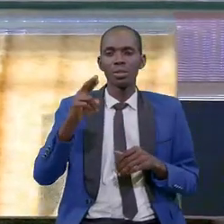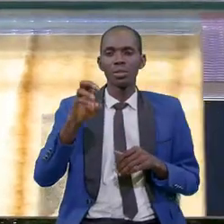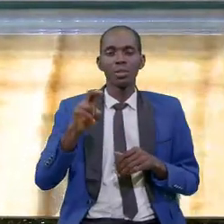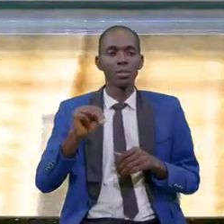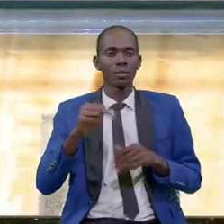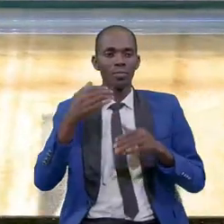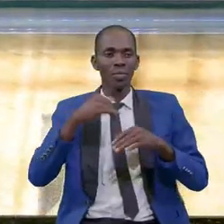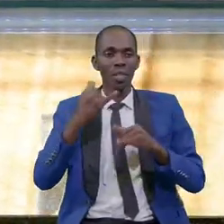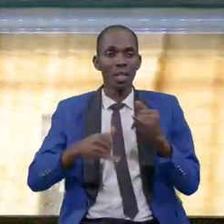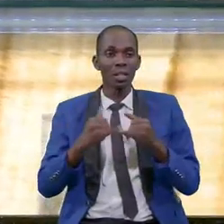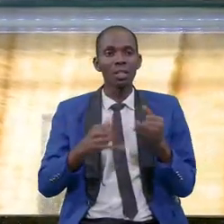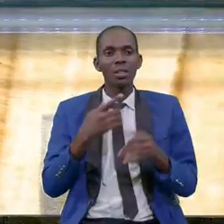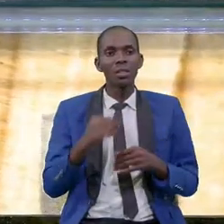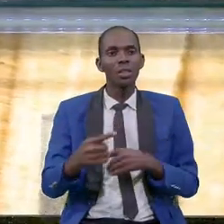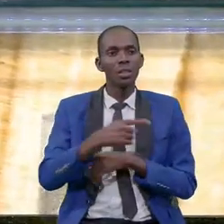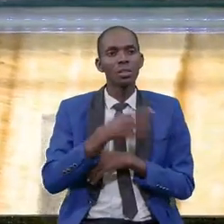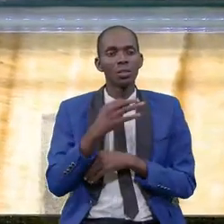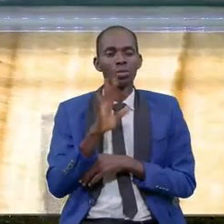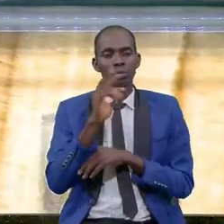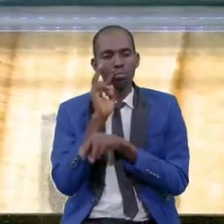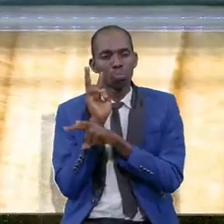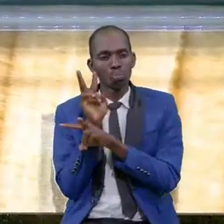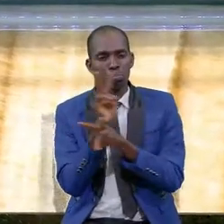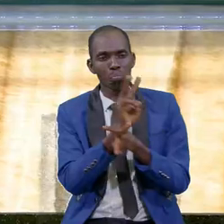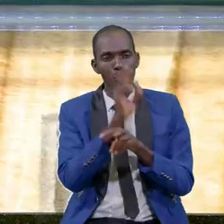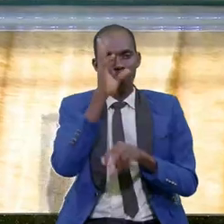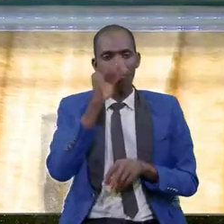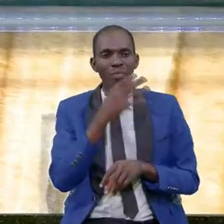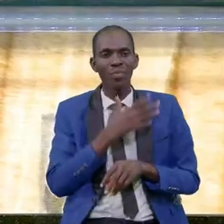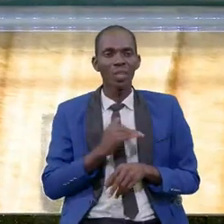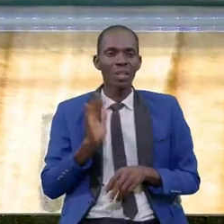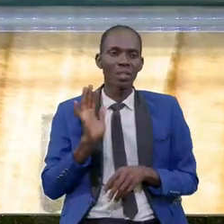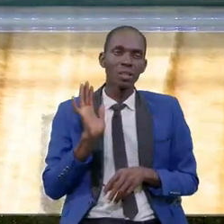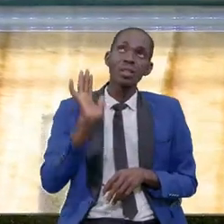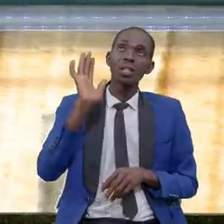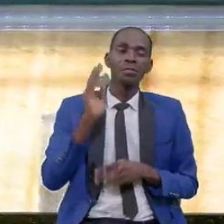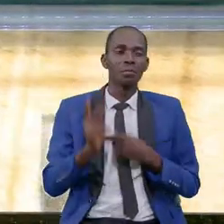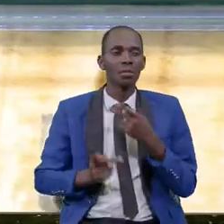par tes prophètes, ton châtiment approche.